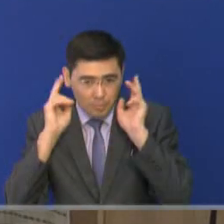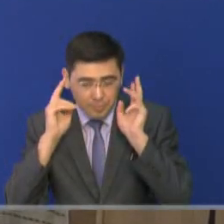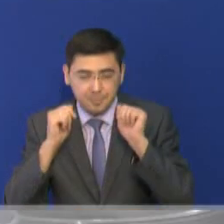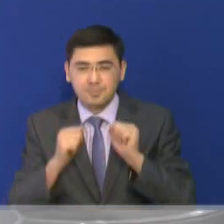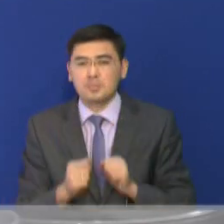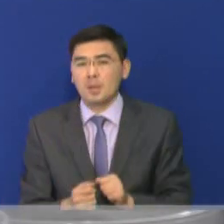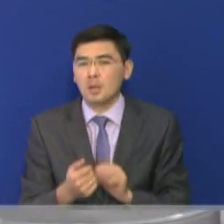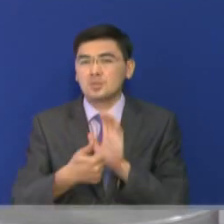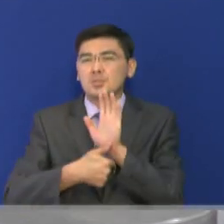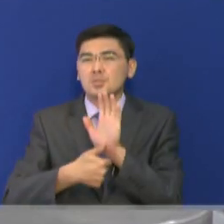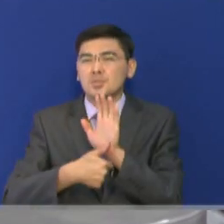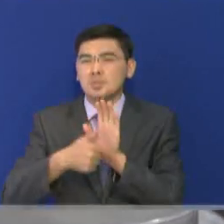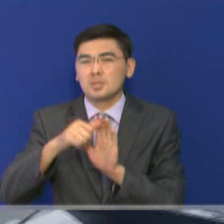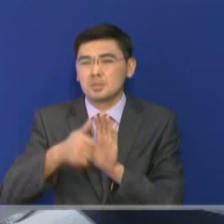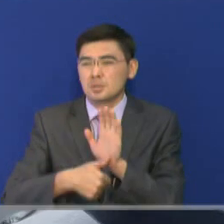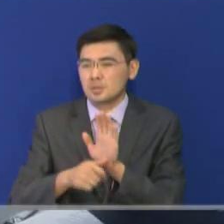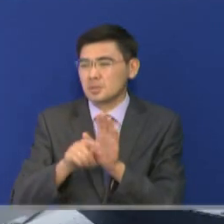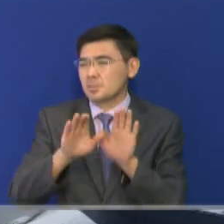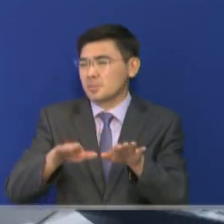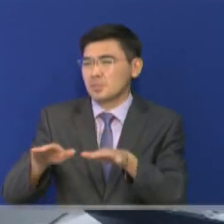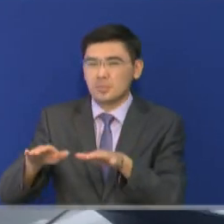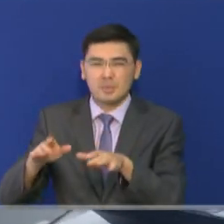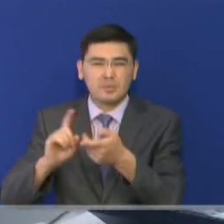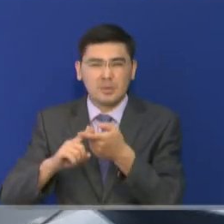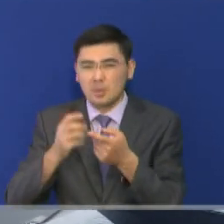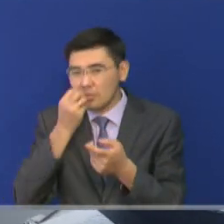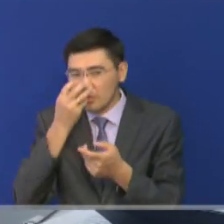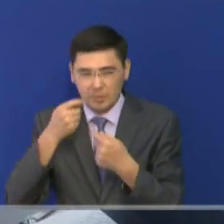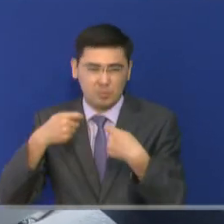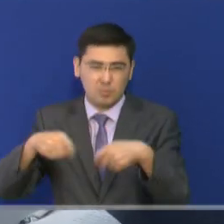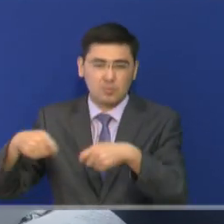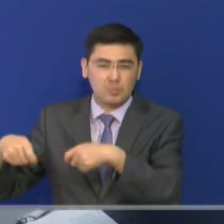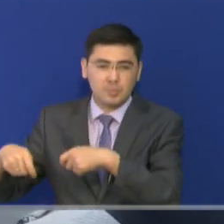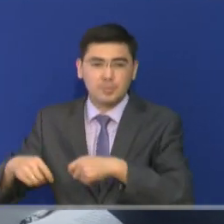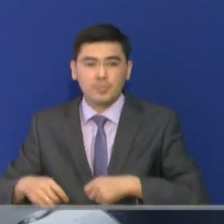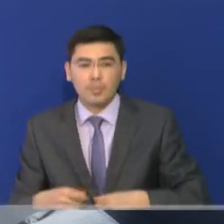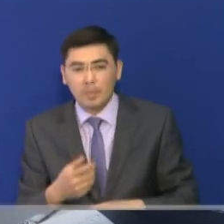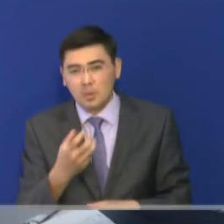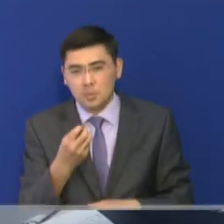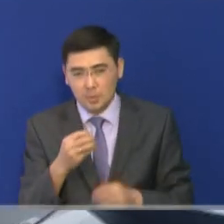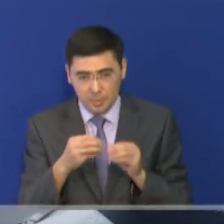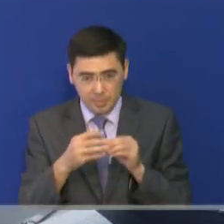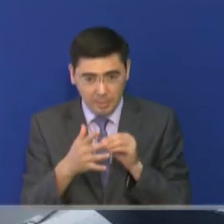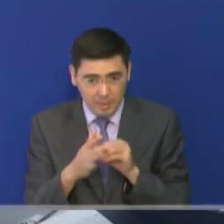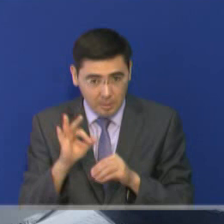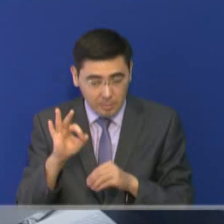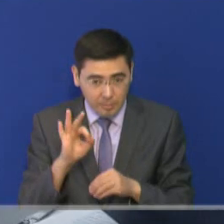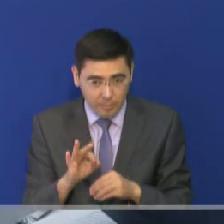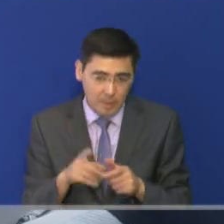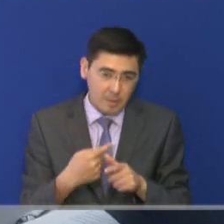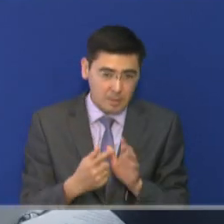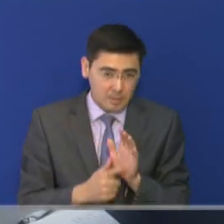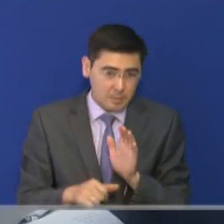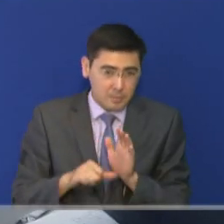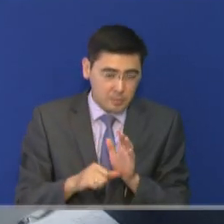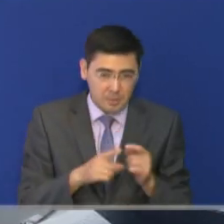6 торговых точек по продаже цветов. С 11 мая текущего года возобновили деятельность еще 15% или 76